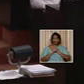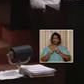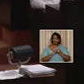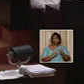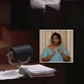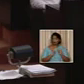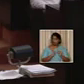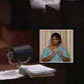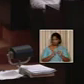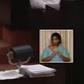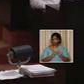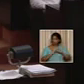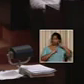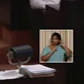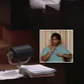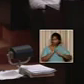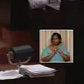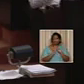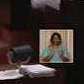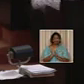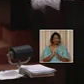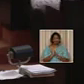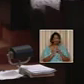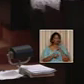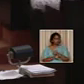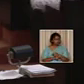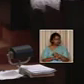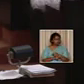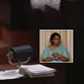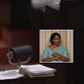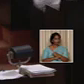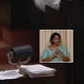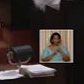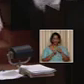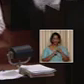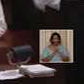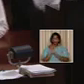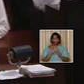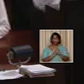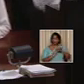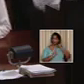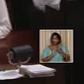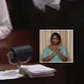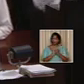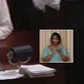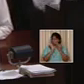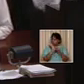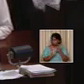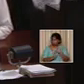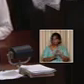ක්‍රියාමාර්ග පිළිබඳව විශ්වවිද්‍යාල ප්‍රතිපාදන කොමිෂන් සභාව විසින් අධ්‍යාපන ඇමතිවරයාට නිර්දේශ ඉදිරිපත් කර